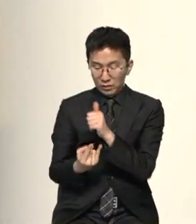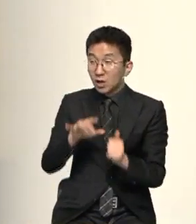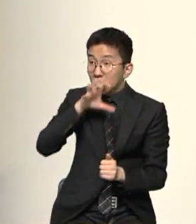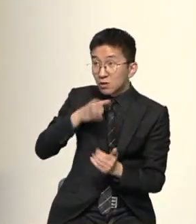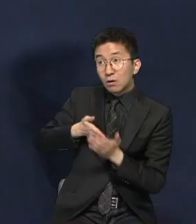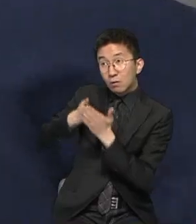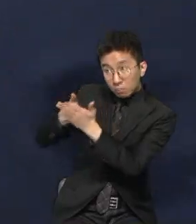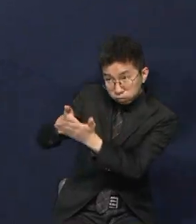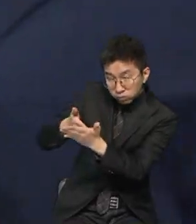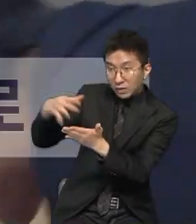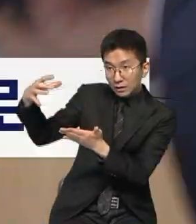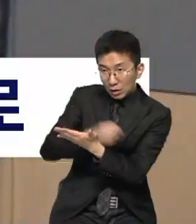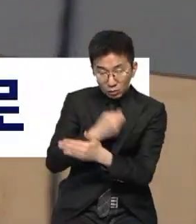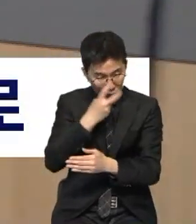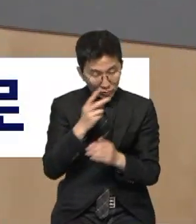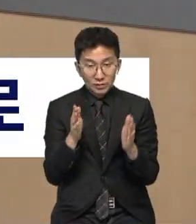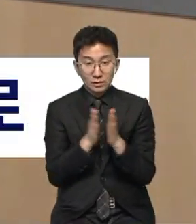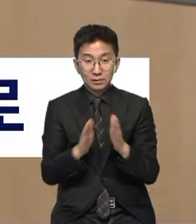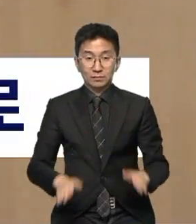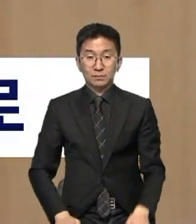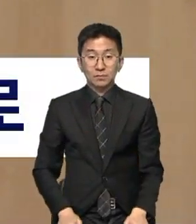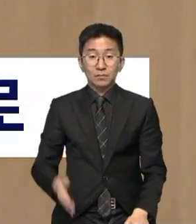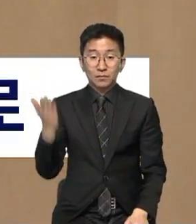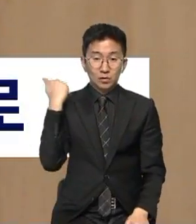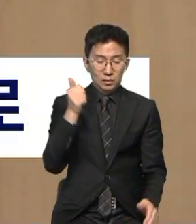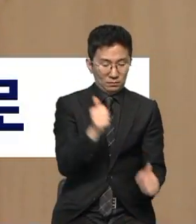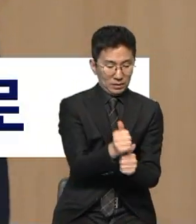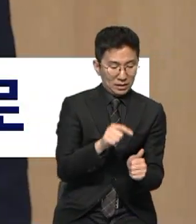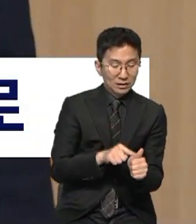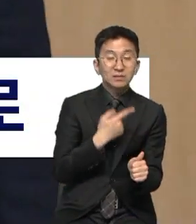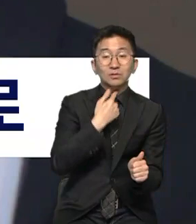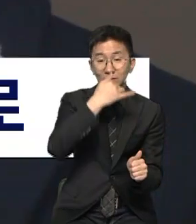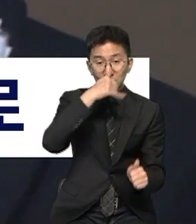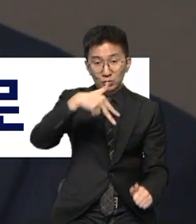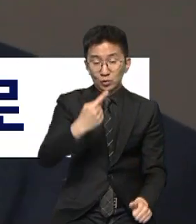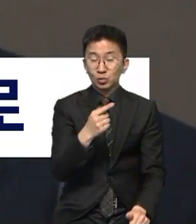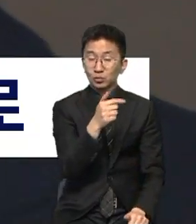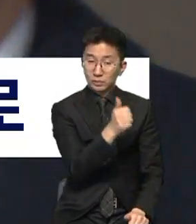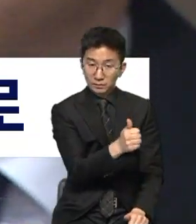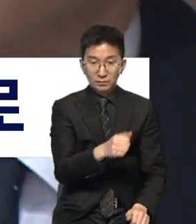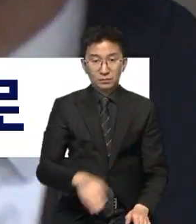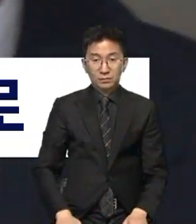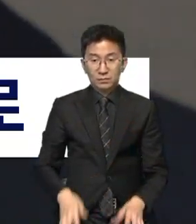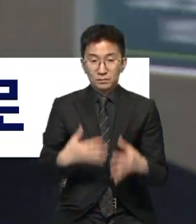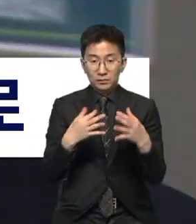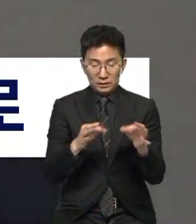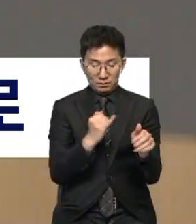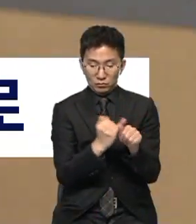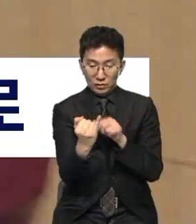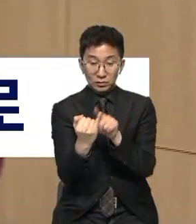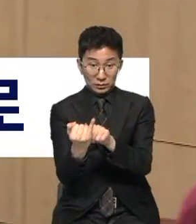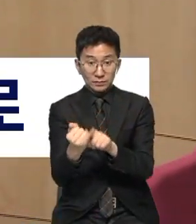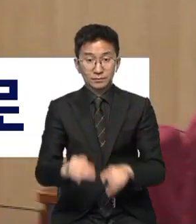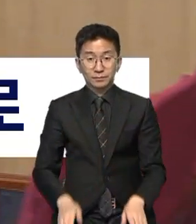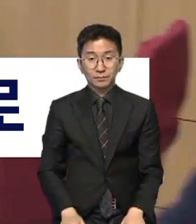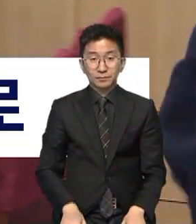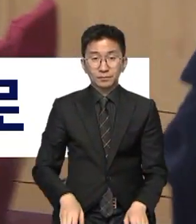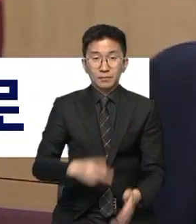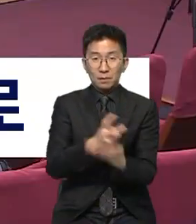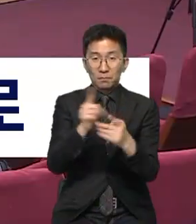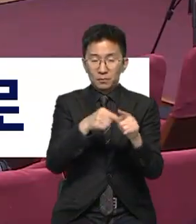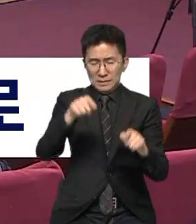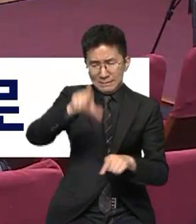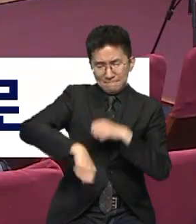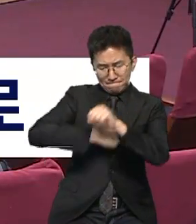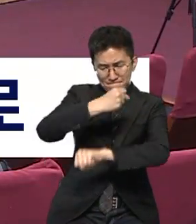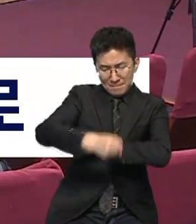진행해 왔습니다. 전 경기도지사 비서실 직원인 조 씨는 지난해 김혜경 씨 등이 도청 법인카드를 사적으로 유용했다고